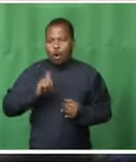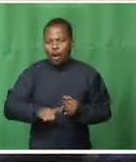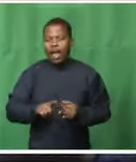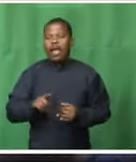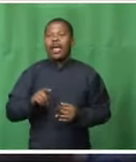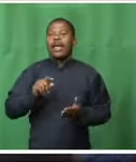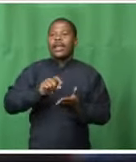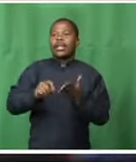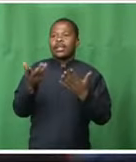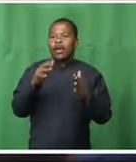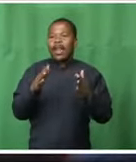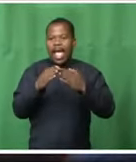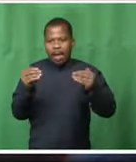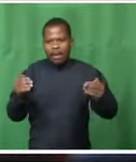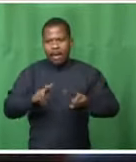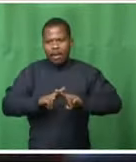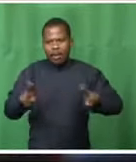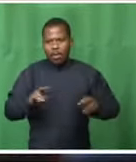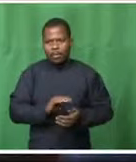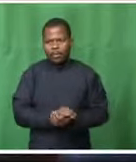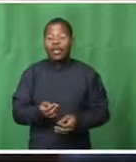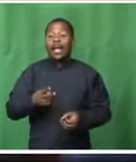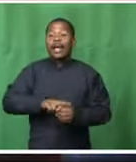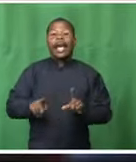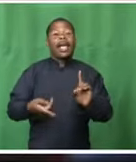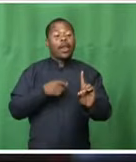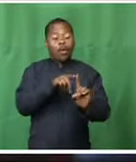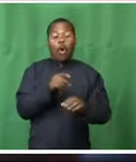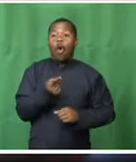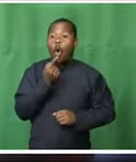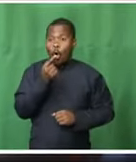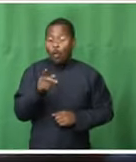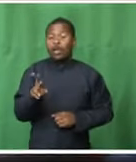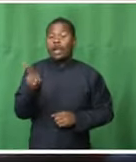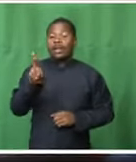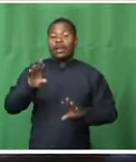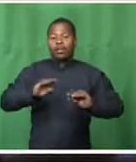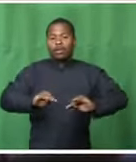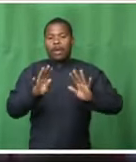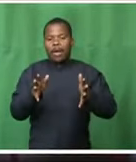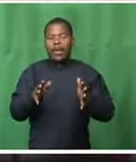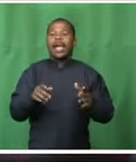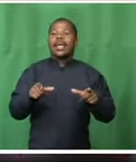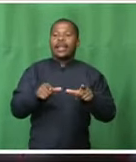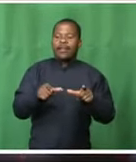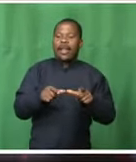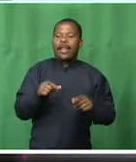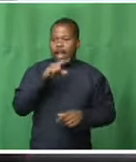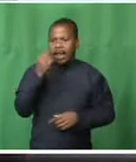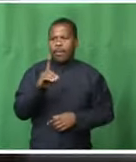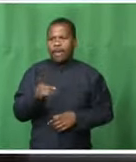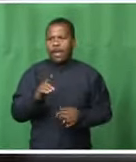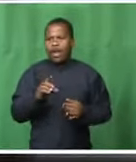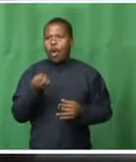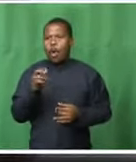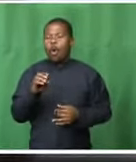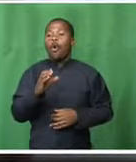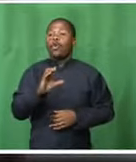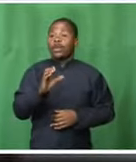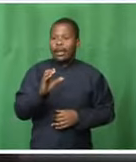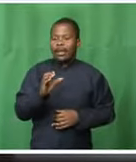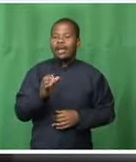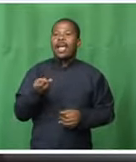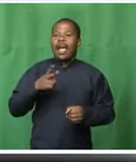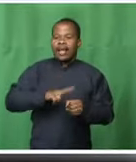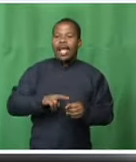naseshiselweni. Mamba uphethe ngekuveta ukuthi umceqeqeshi loqeqesha etifundzeni kubheke ukuthi abe na license D noma license C kanti ka